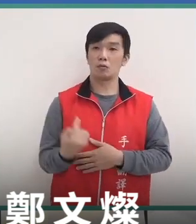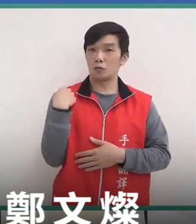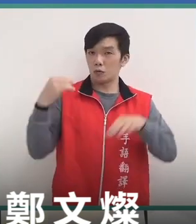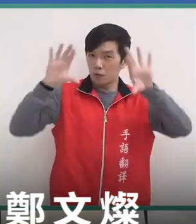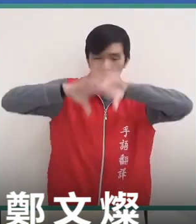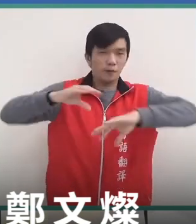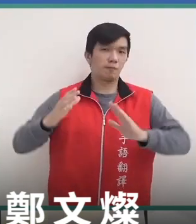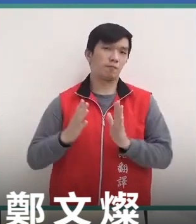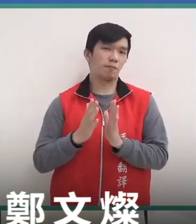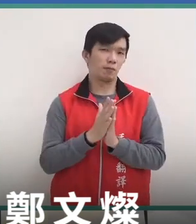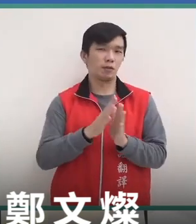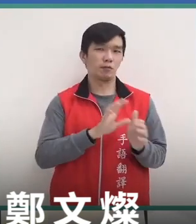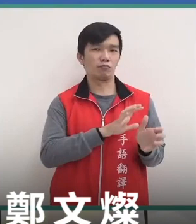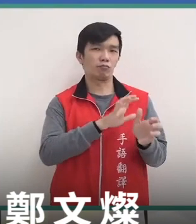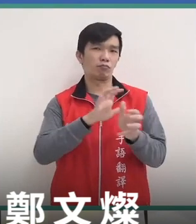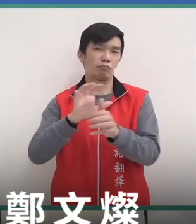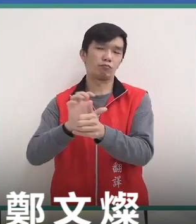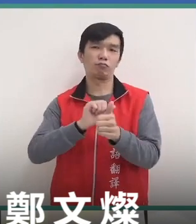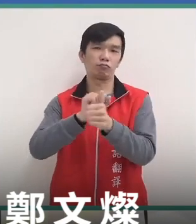外